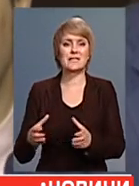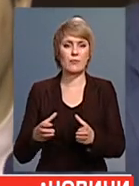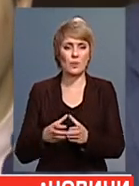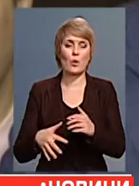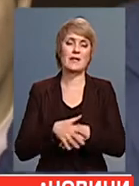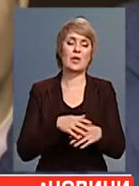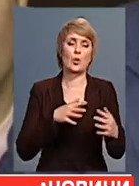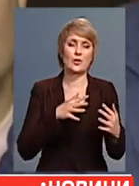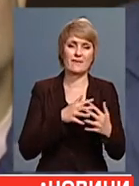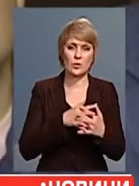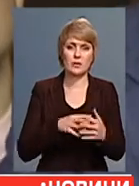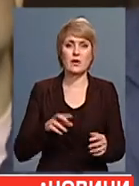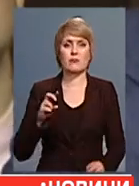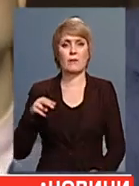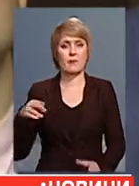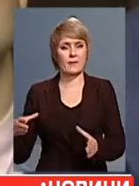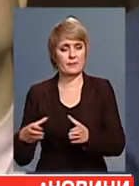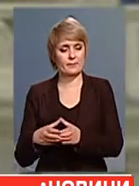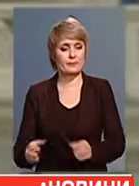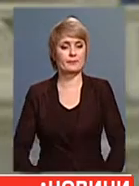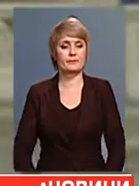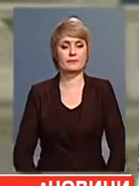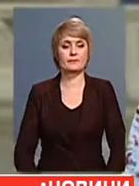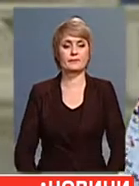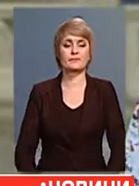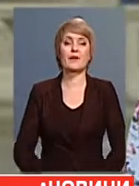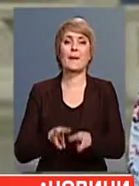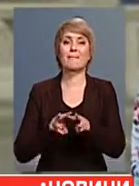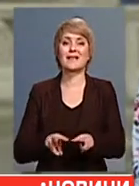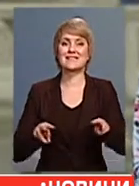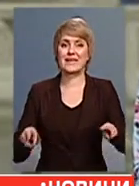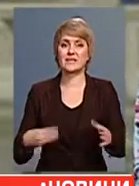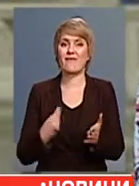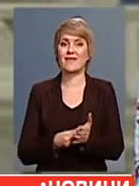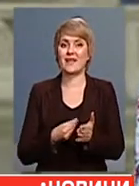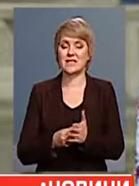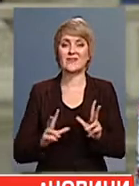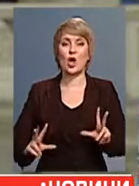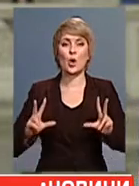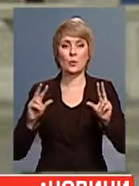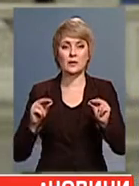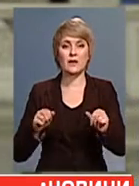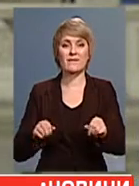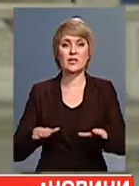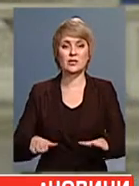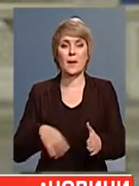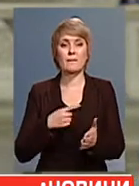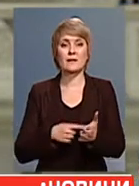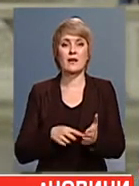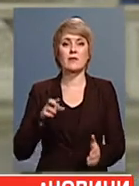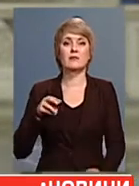«Народний фронт» і «Блок Петра Порошенка». От у Міністерстві фінансів обіцяють вирішити питання щодо